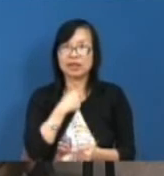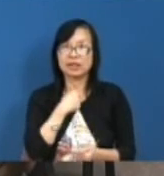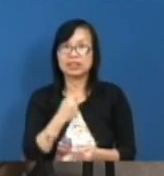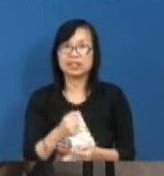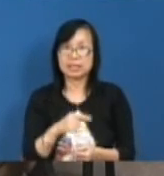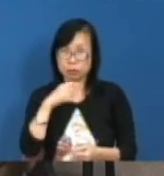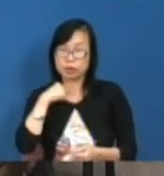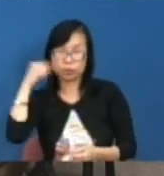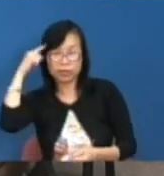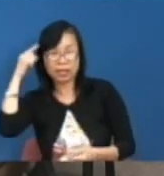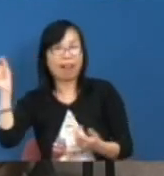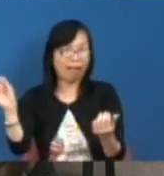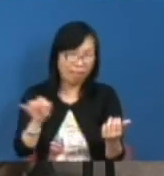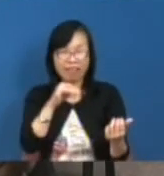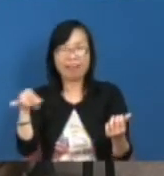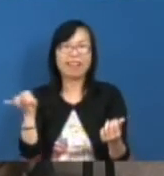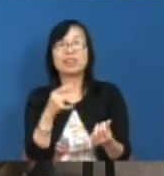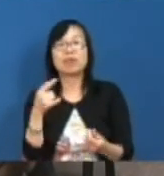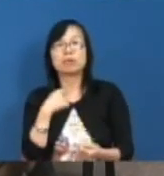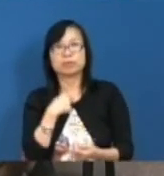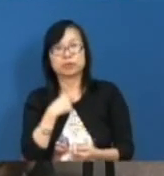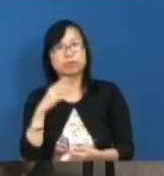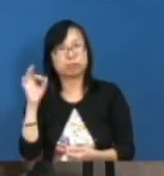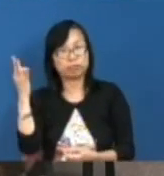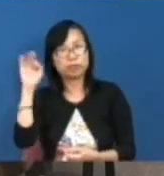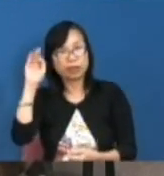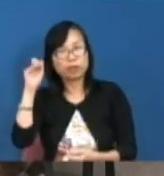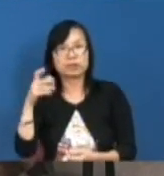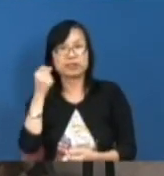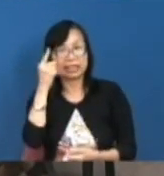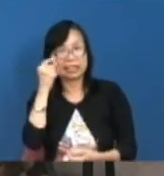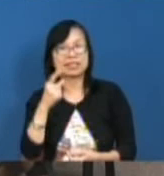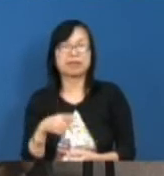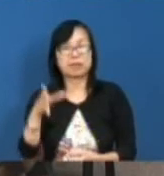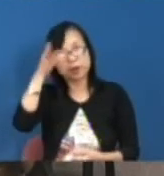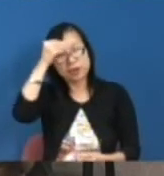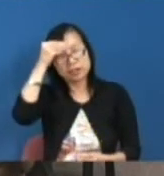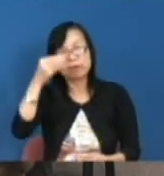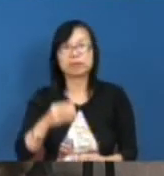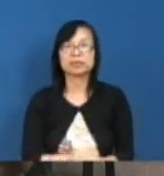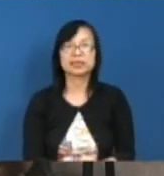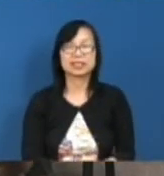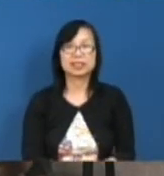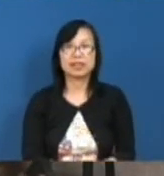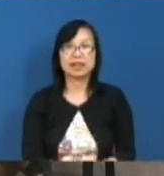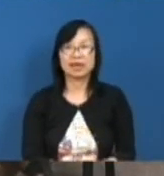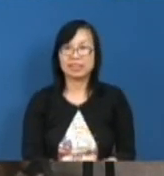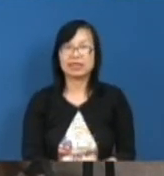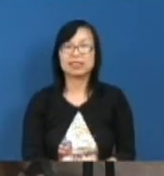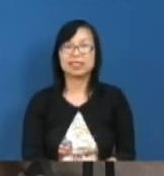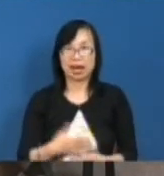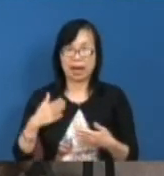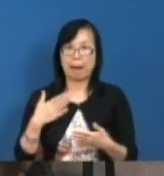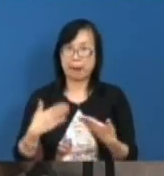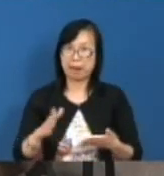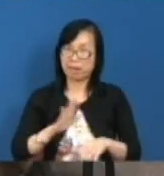找人懂得拉康啊，那些事情講的，就是法國 的精神分析學，是吧？ 是啊，是啊，因為這件事又可以遲些再講。